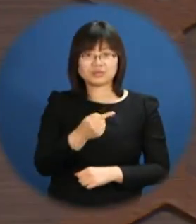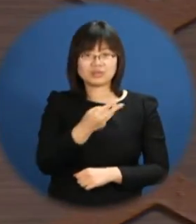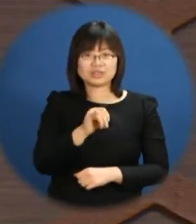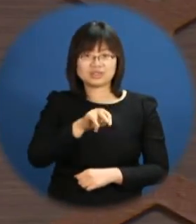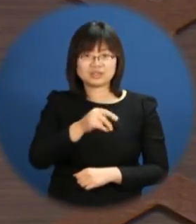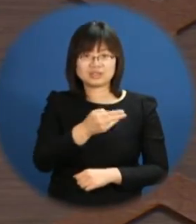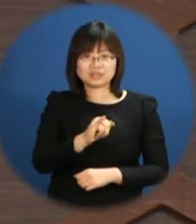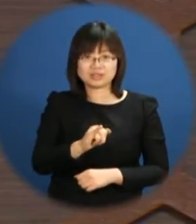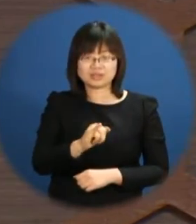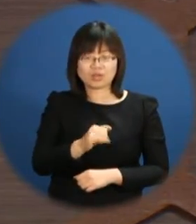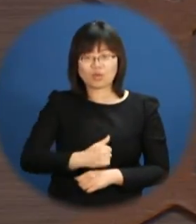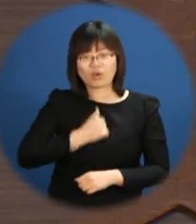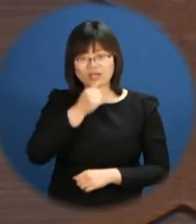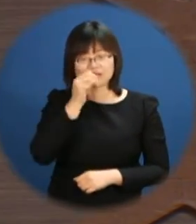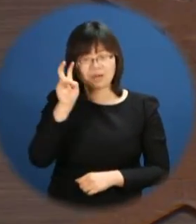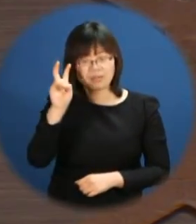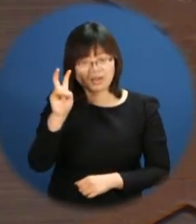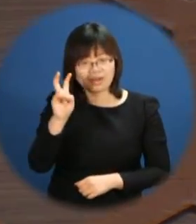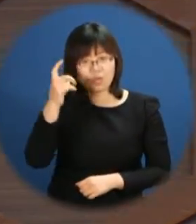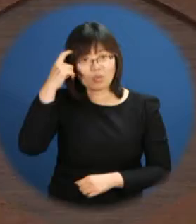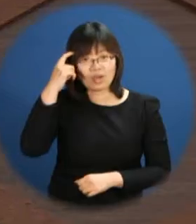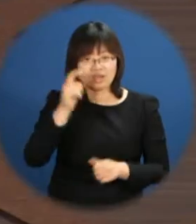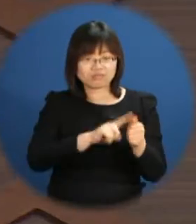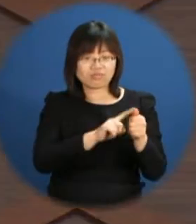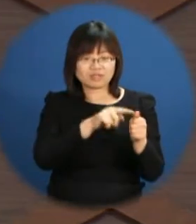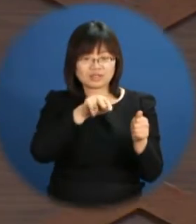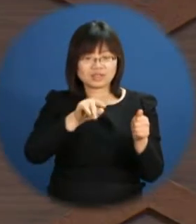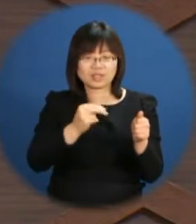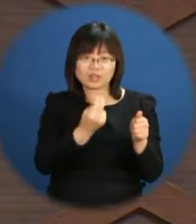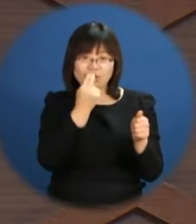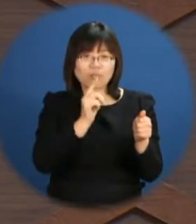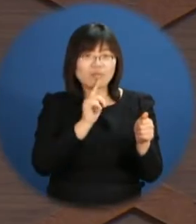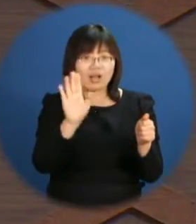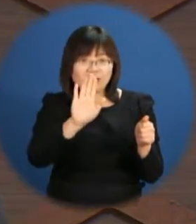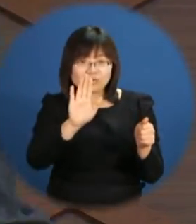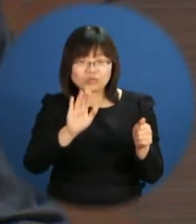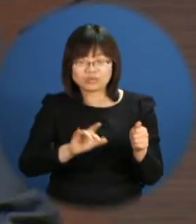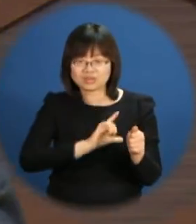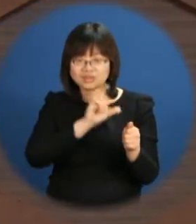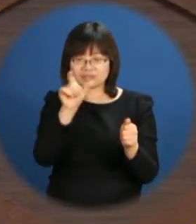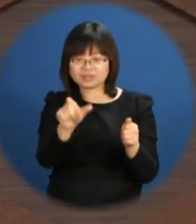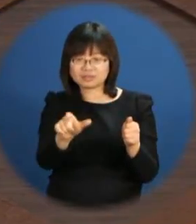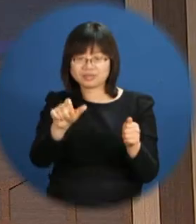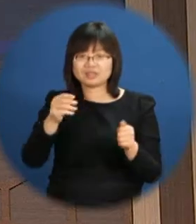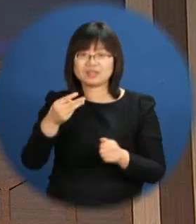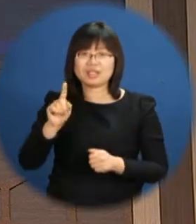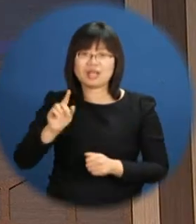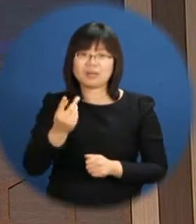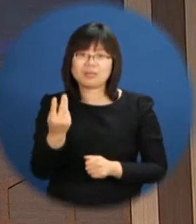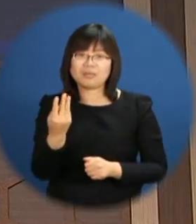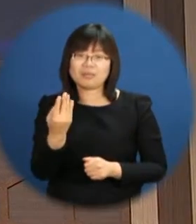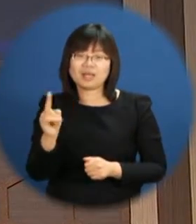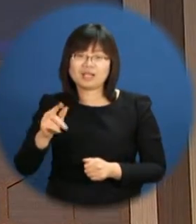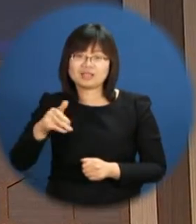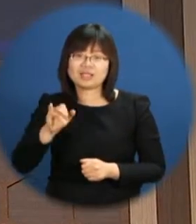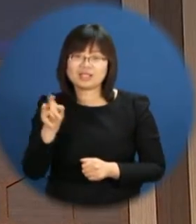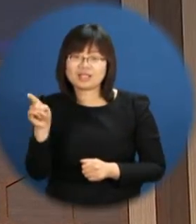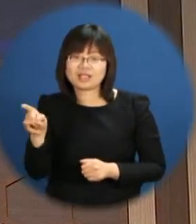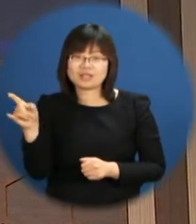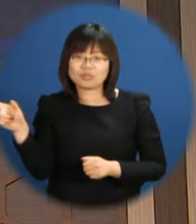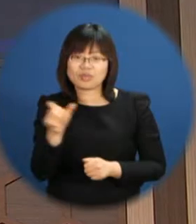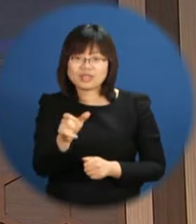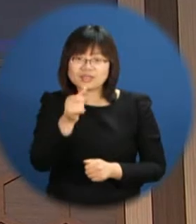자긴 산소 라고 안 했는데 상어는 아버지의 넘이 붙인 말인데 왜 그 말을